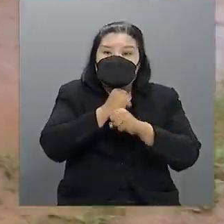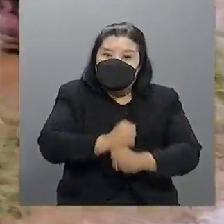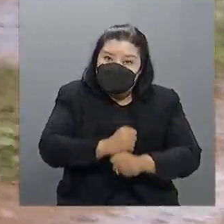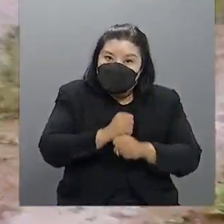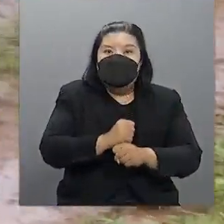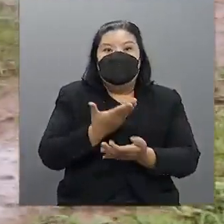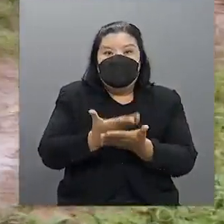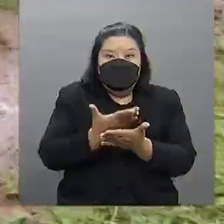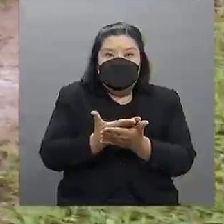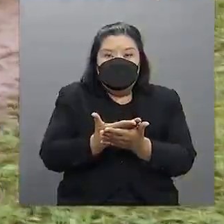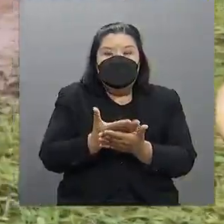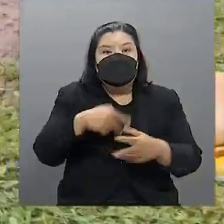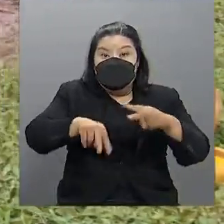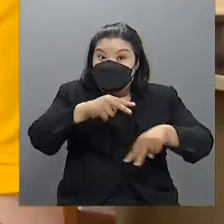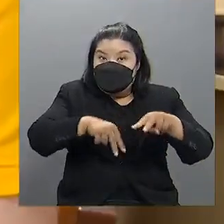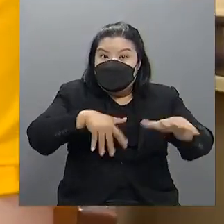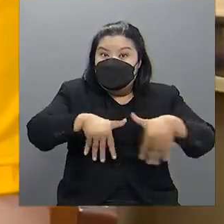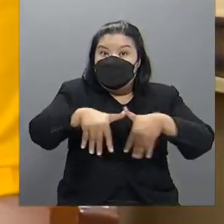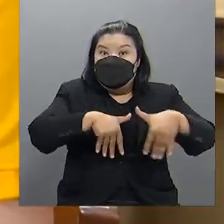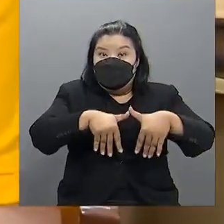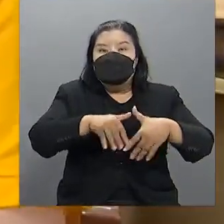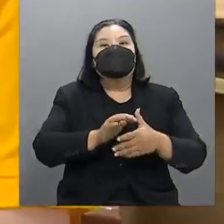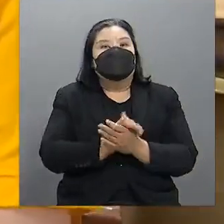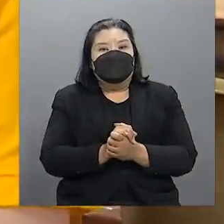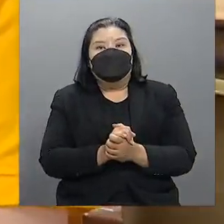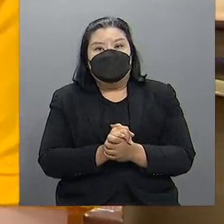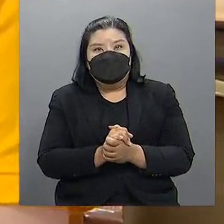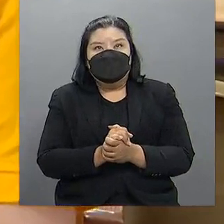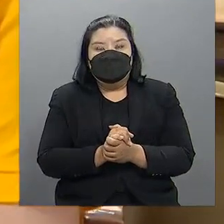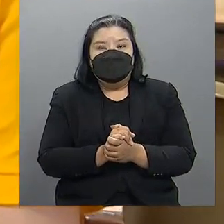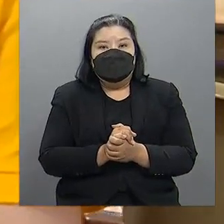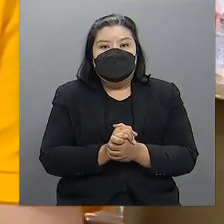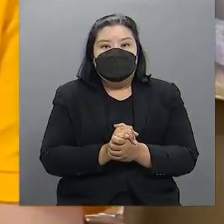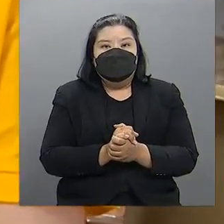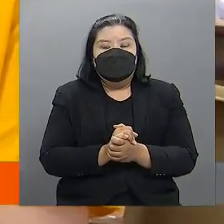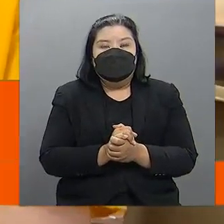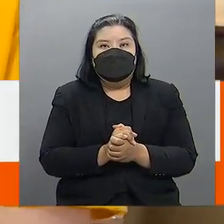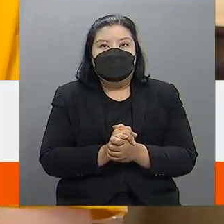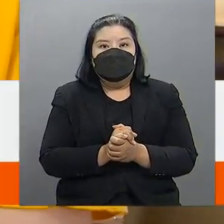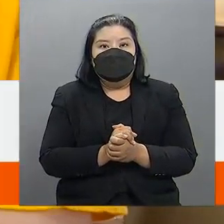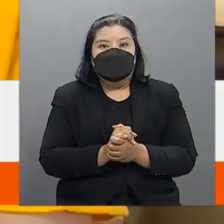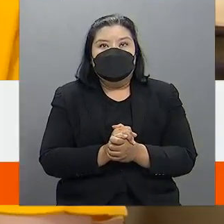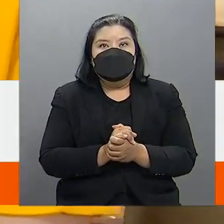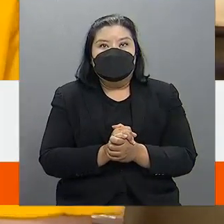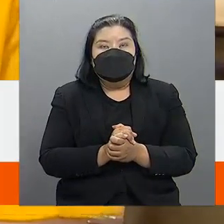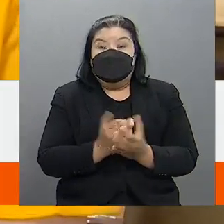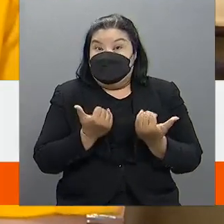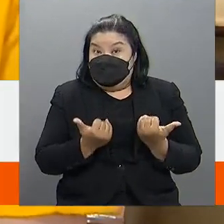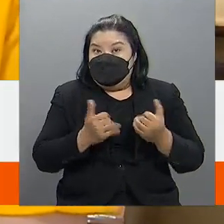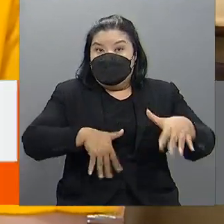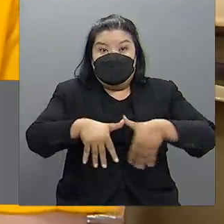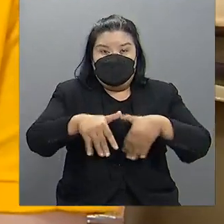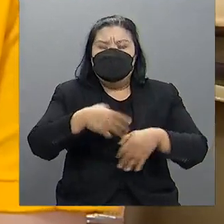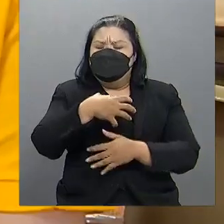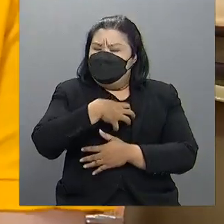ล ส่วนมากเนาะส่วนมากประชาชนแต่ทางตำบลแก้วต้องการสิ่งสาธาร